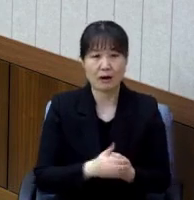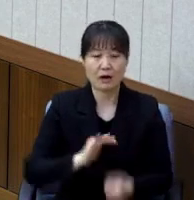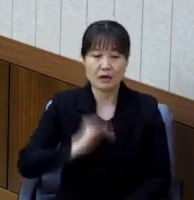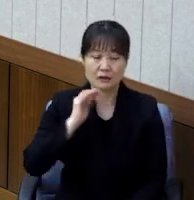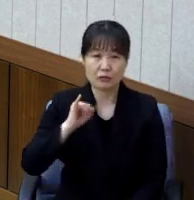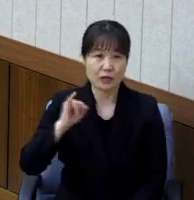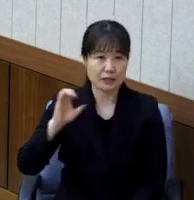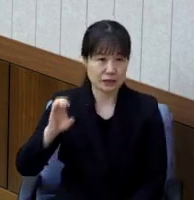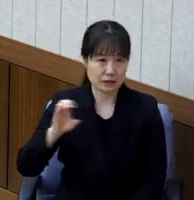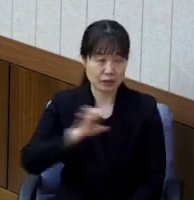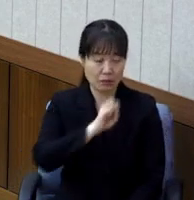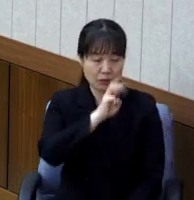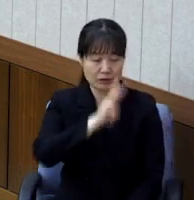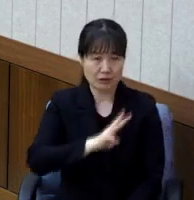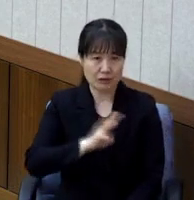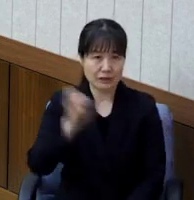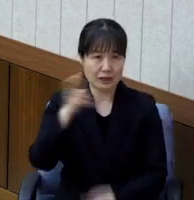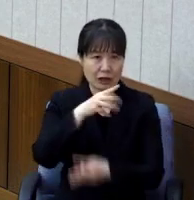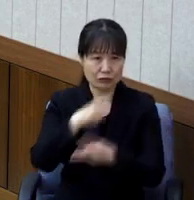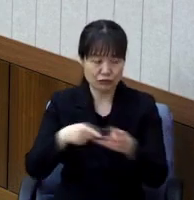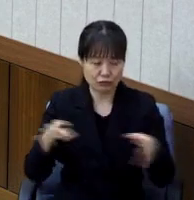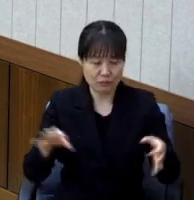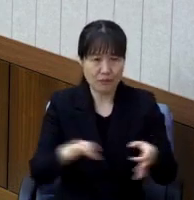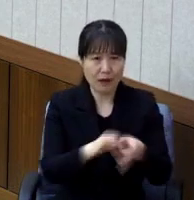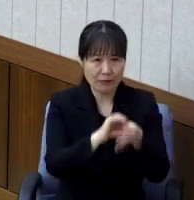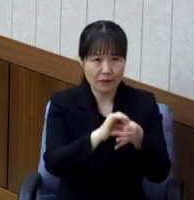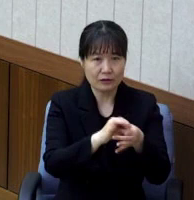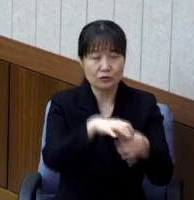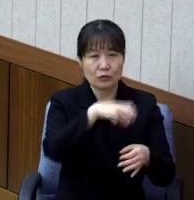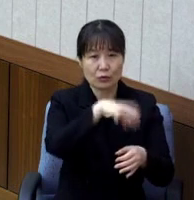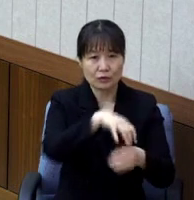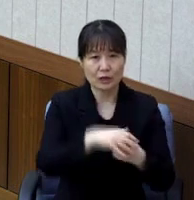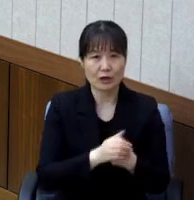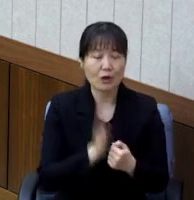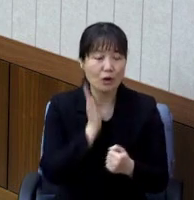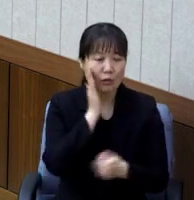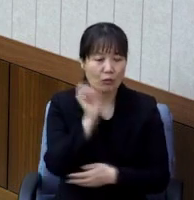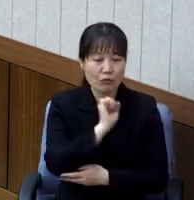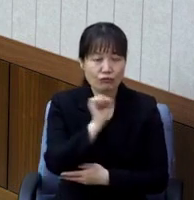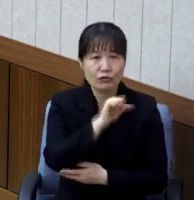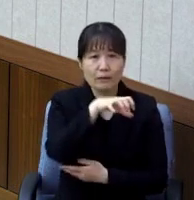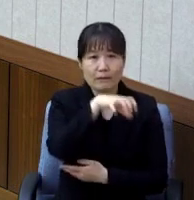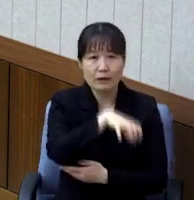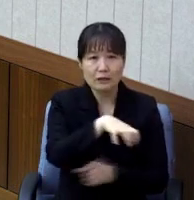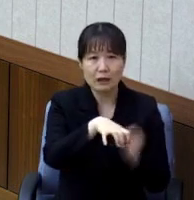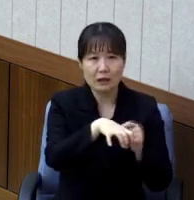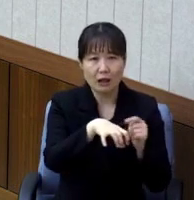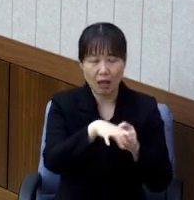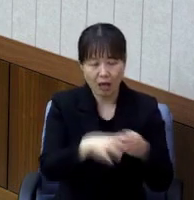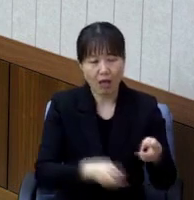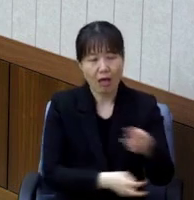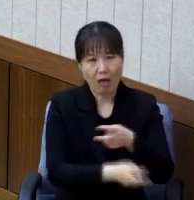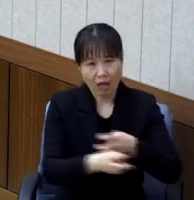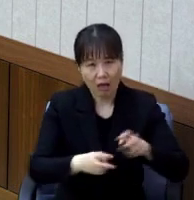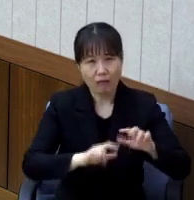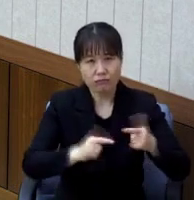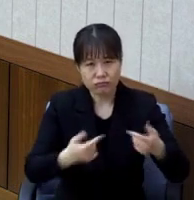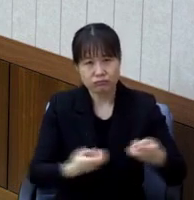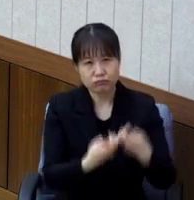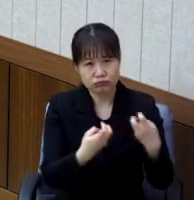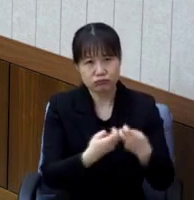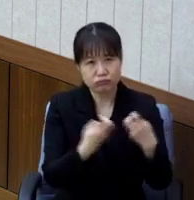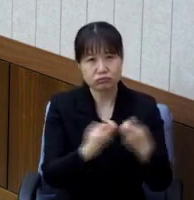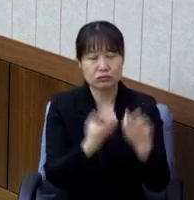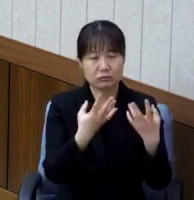양주와 포천 출퇴근 차량들이 결집되는 지역에 도봉면허 운전 시험장까지 들어서면 교통 혼잡과 교통사고 유발